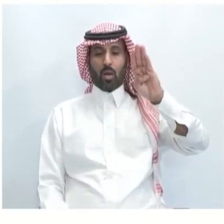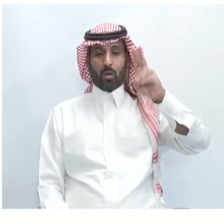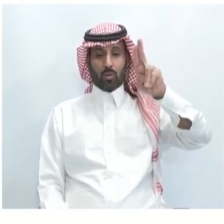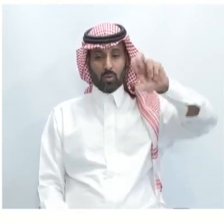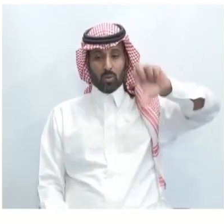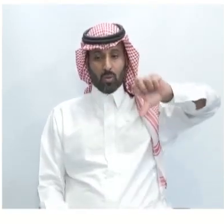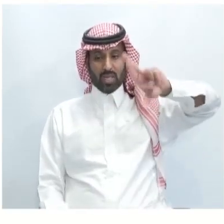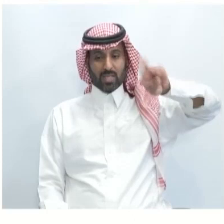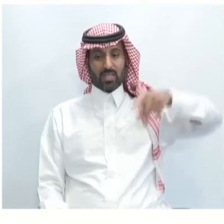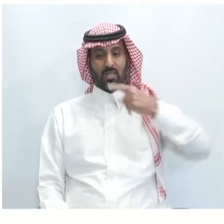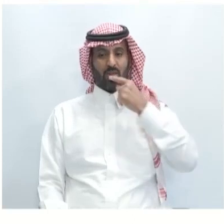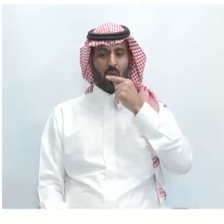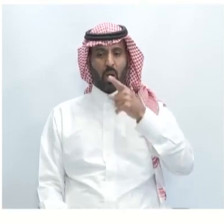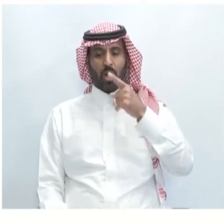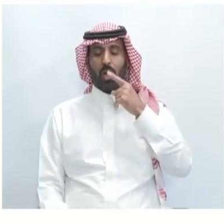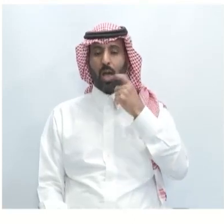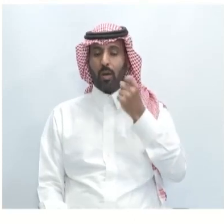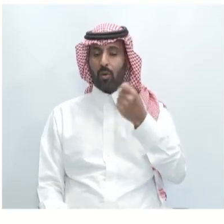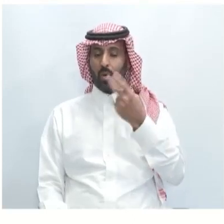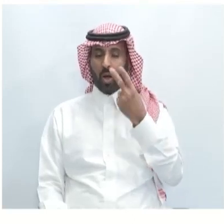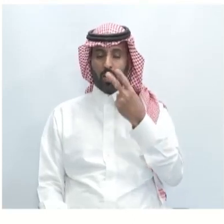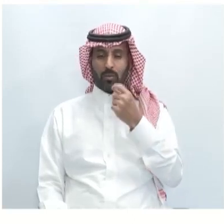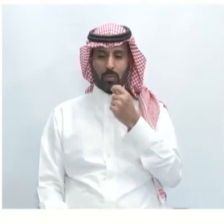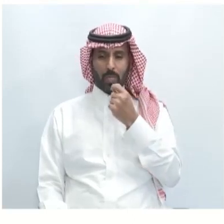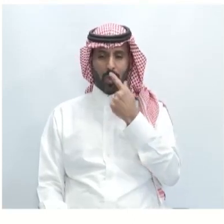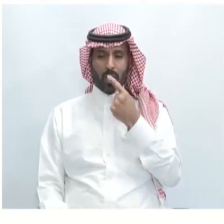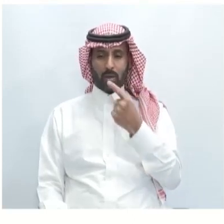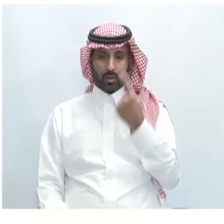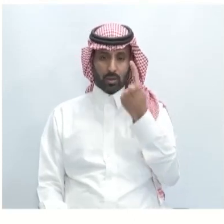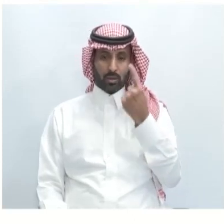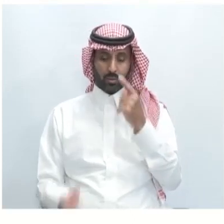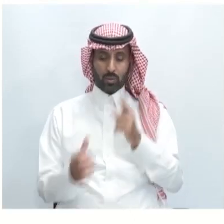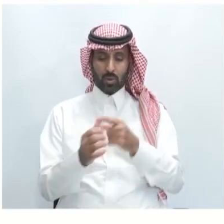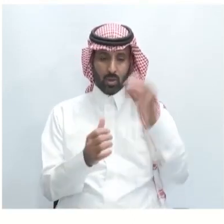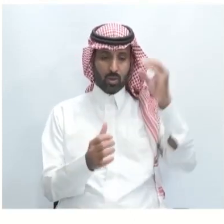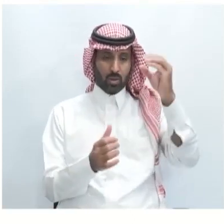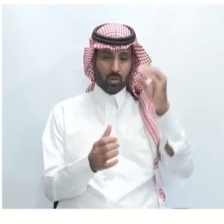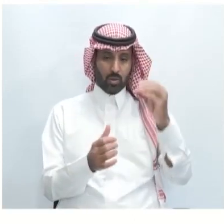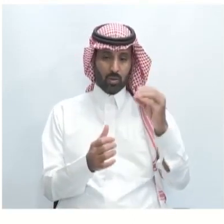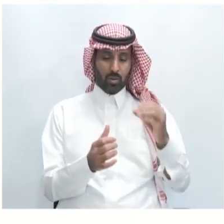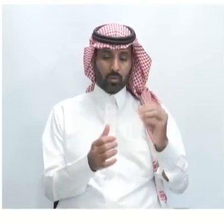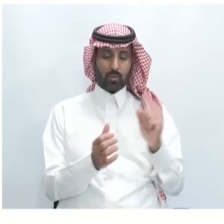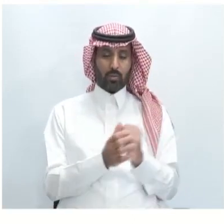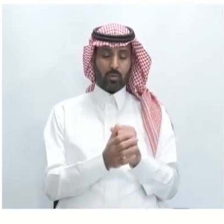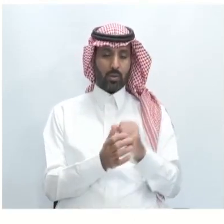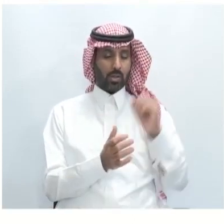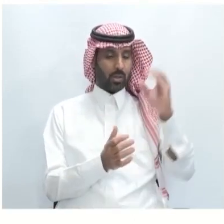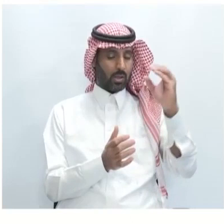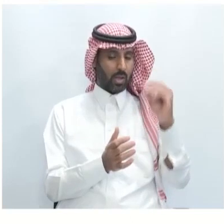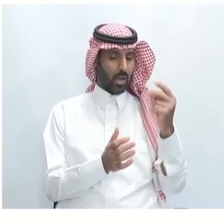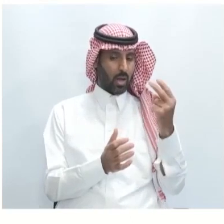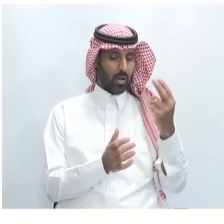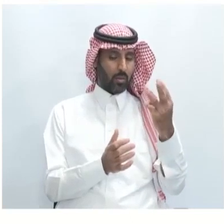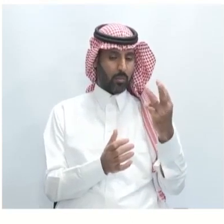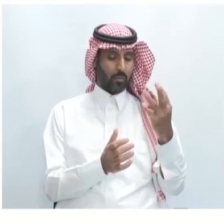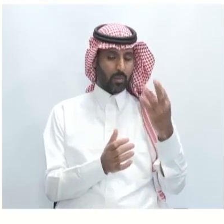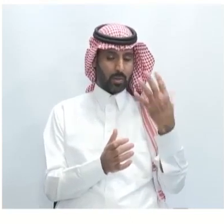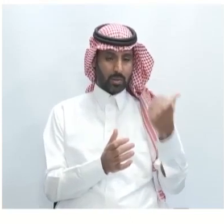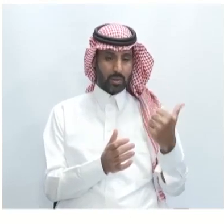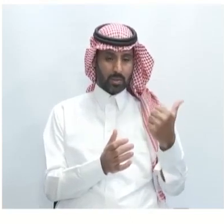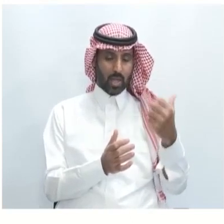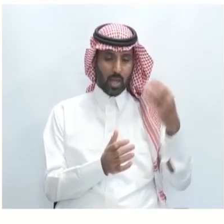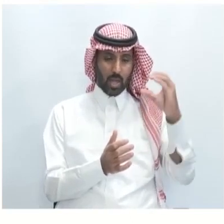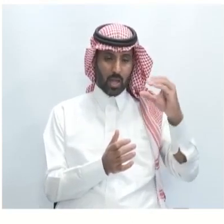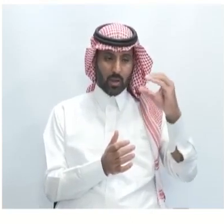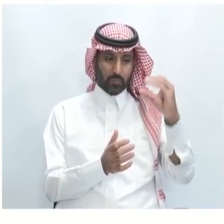سكر وحالي عد عدد ذرات الكربون واحد اثنين ثلاثه اربعه خمسه سته